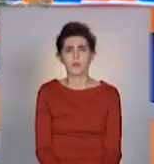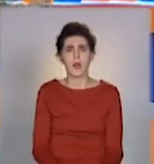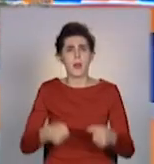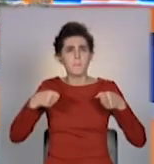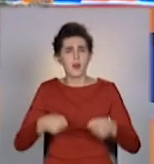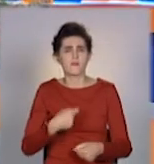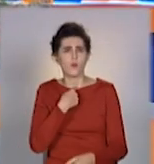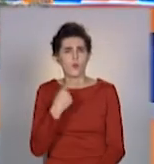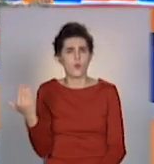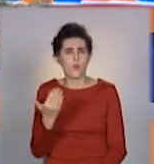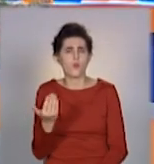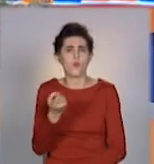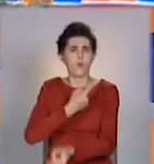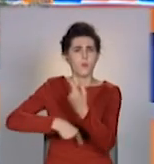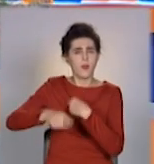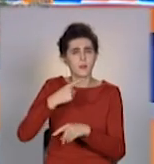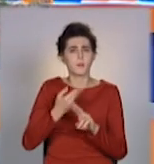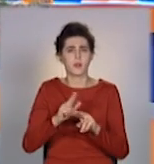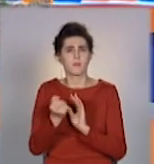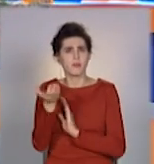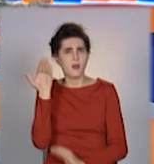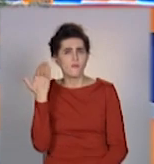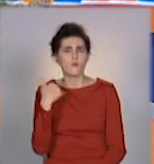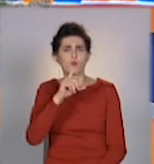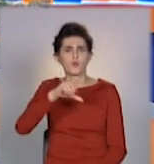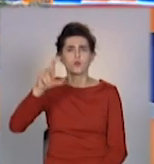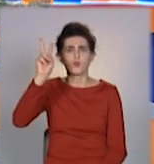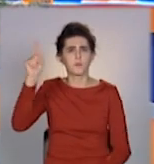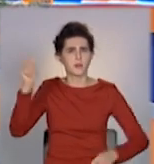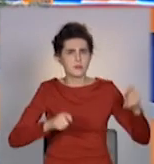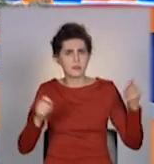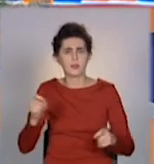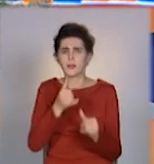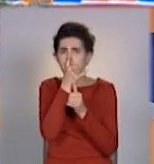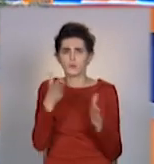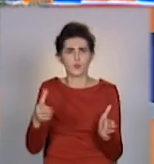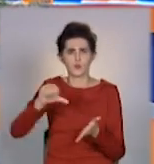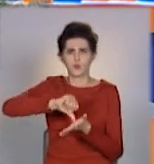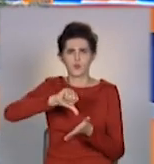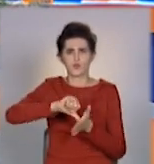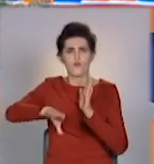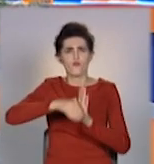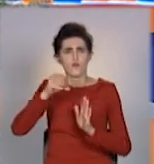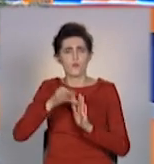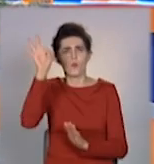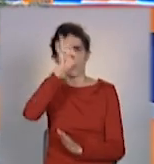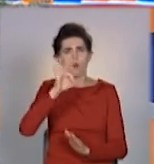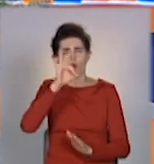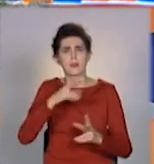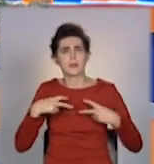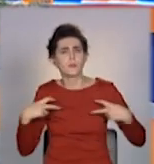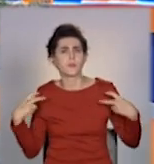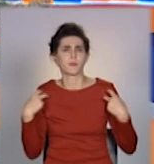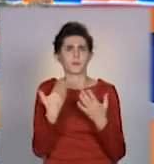Право голосу повернули. Раніше переселенці не могли обирати місцеву владу та народних депутатів у мажоритарних